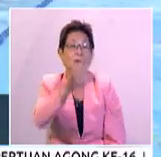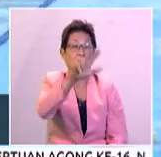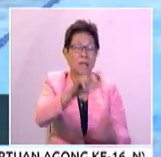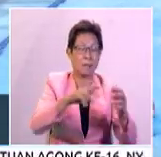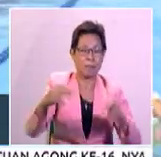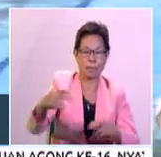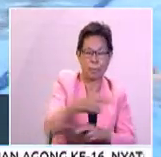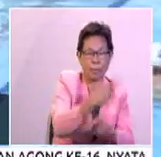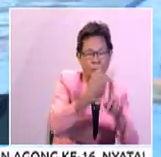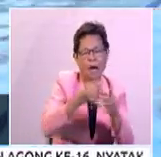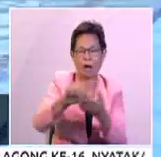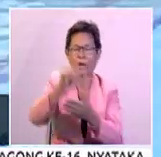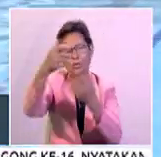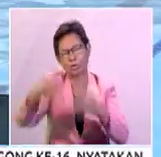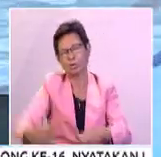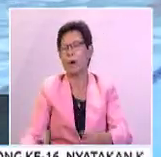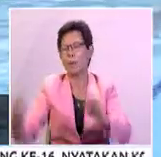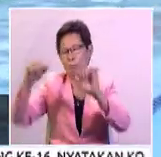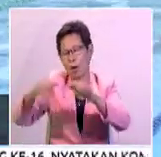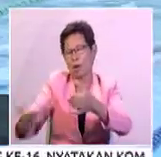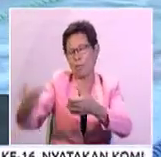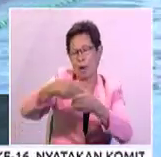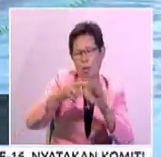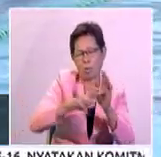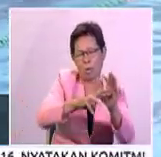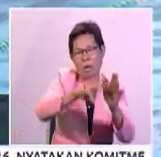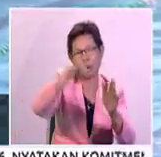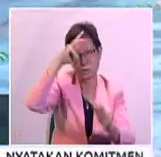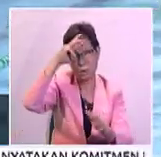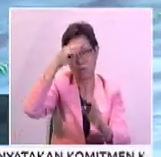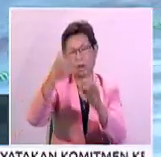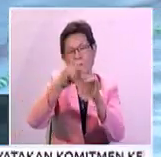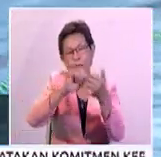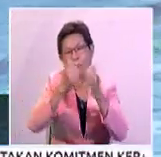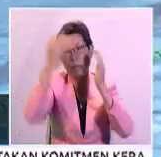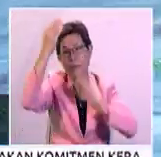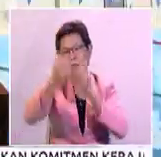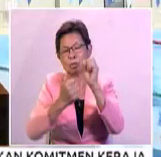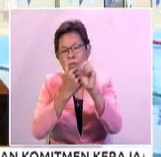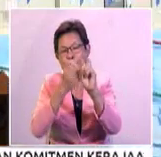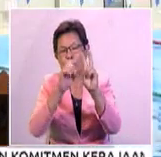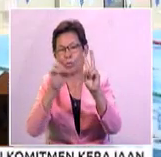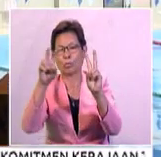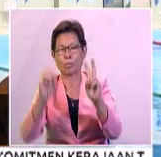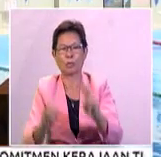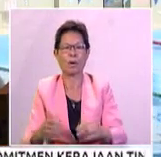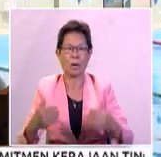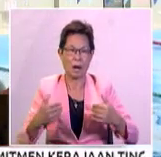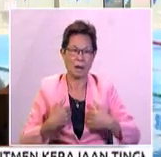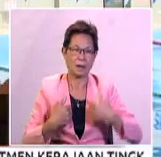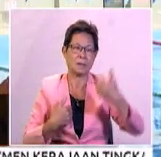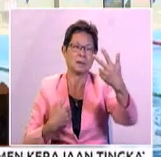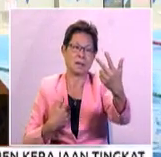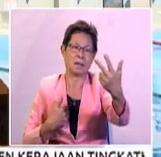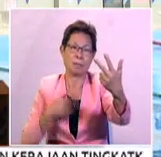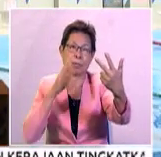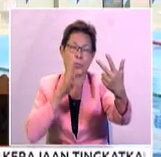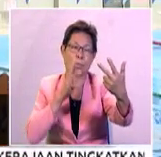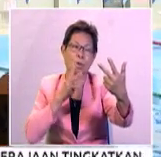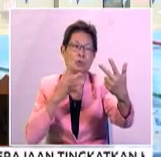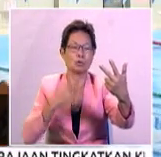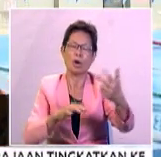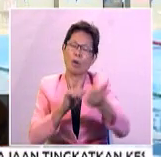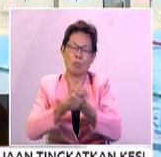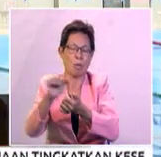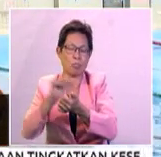daripada akademinya sudah pun layak untuk mewakili kontijen Johor ke Sukma 2020. Ada tiga orang perempuan yang sudah